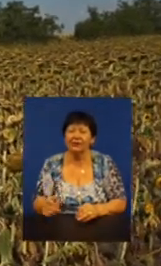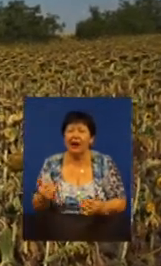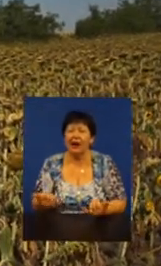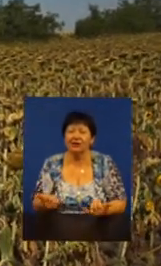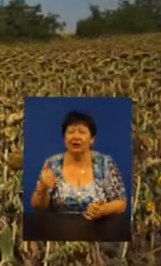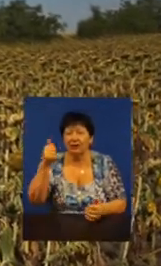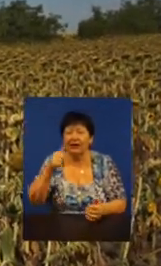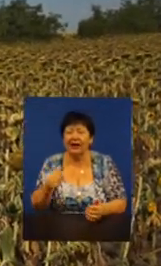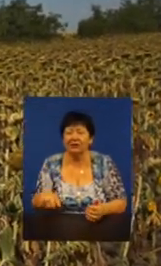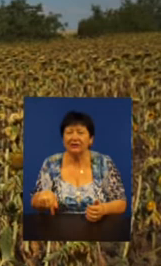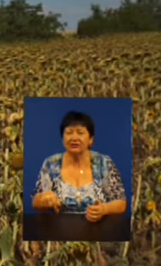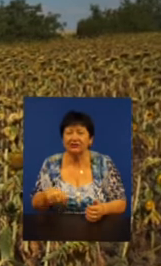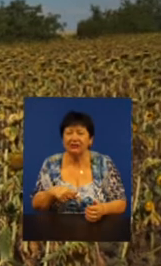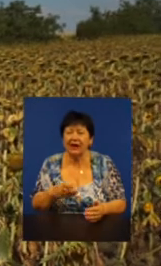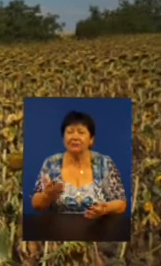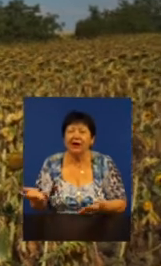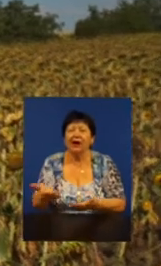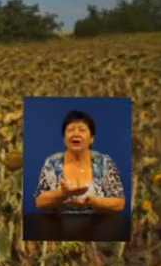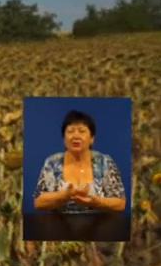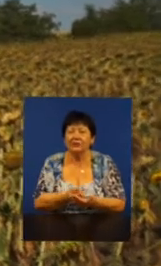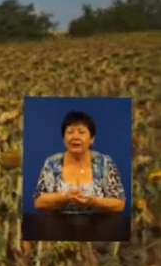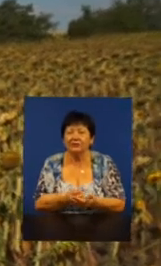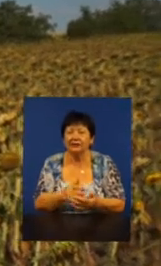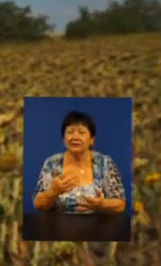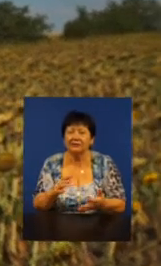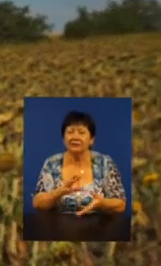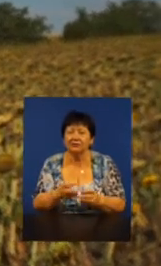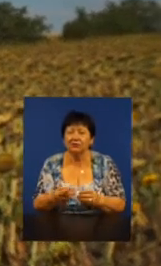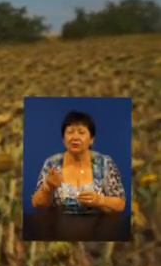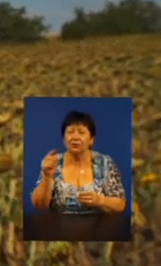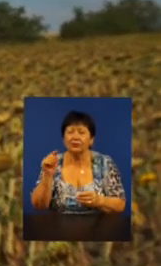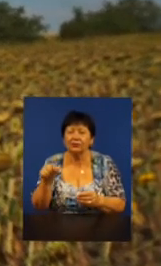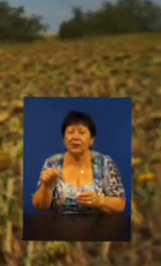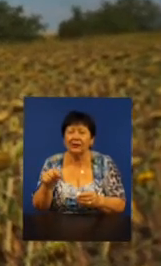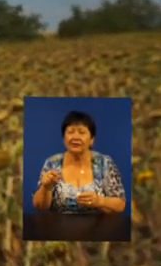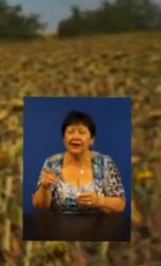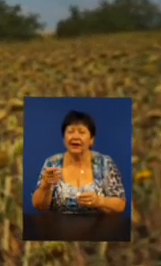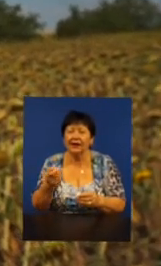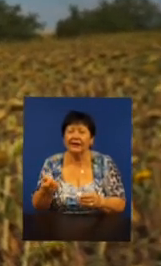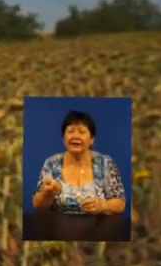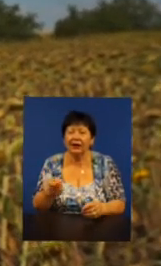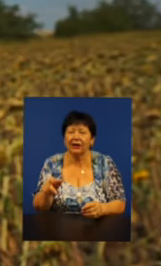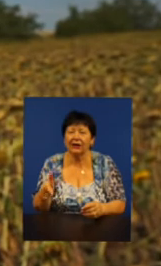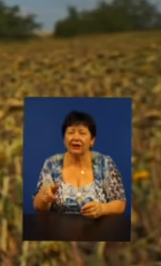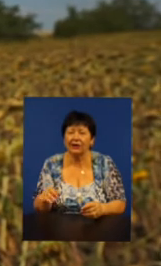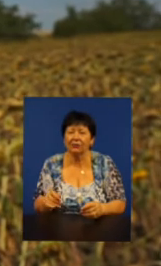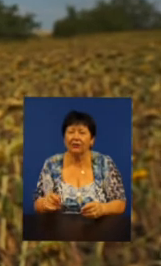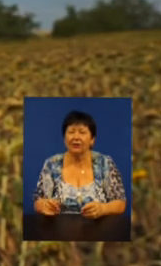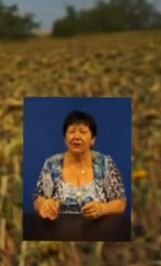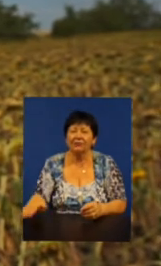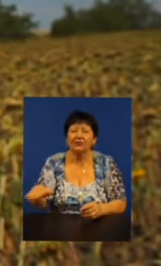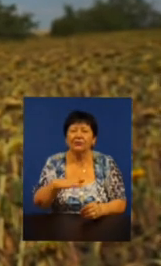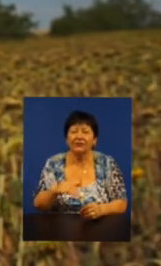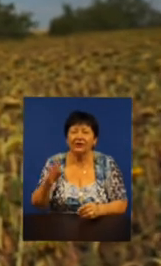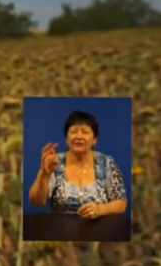Anul acesta noi am recoltat în jurul de o tonă de grâu pe suprafața